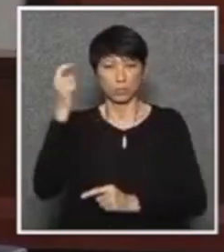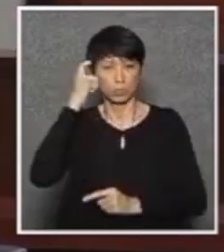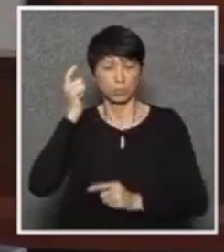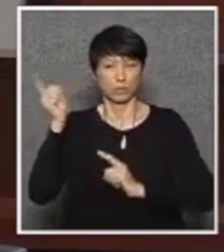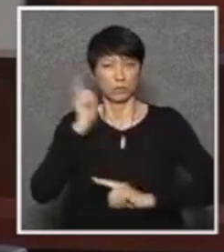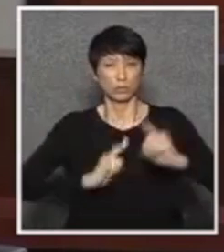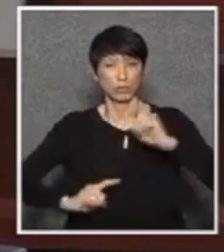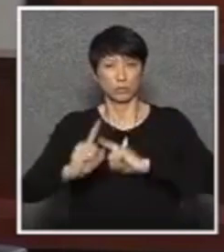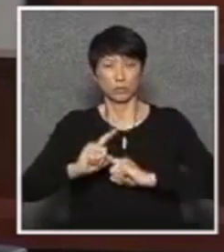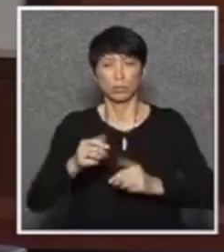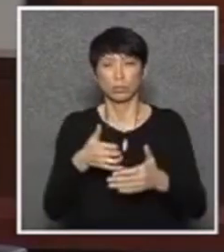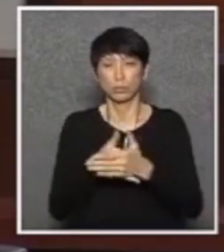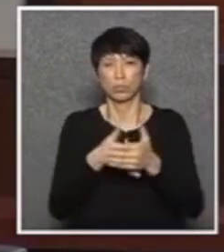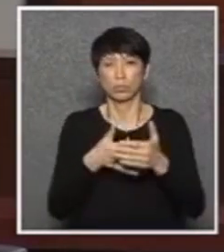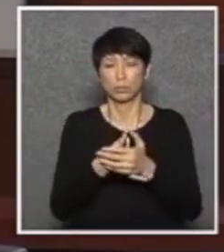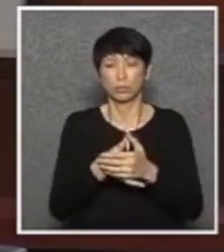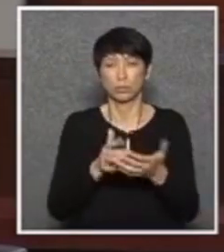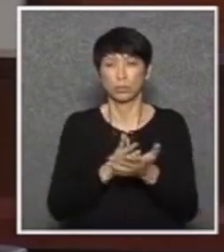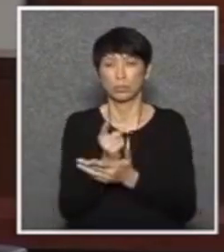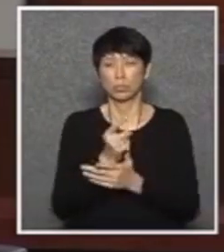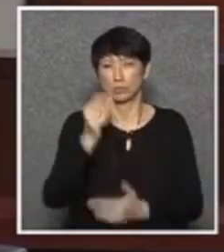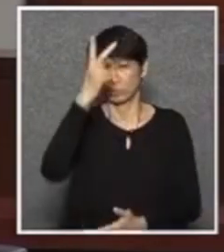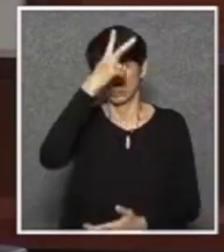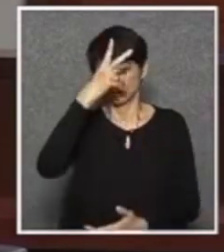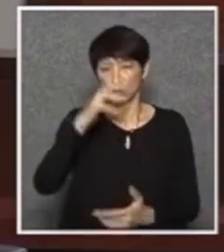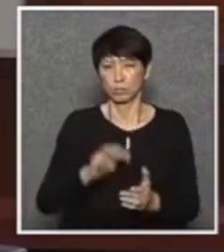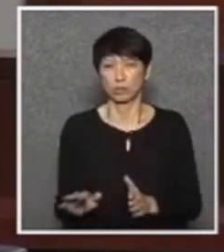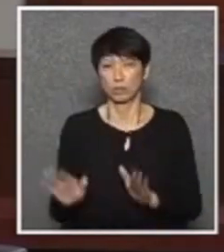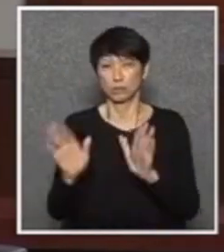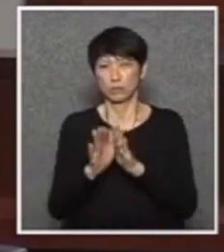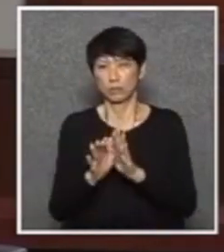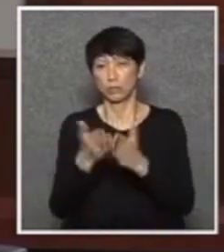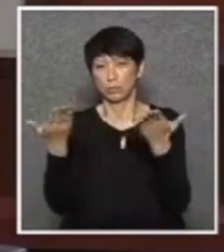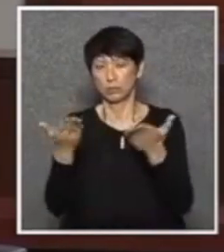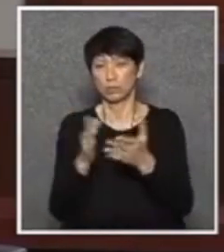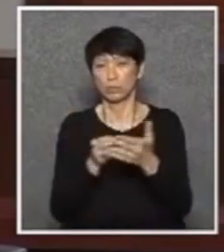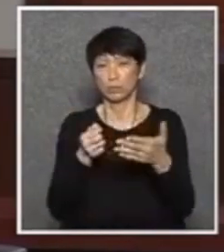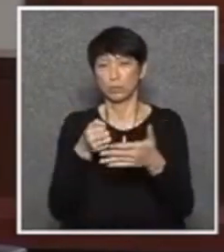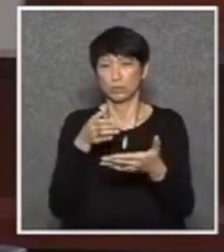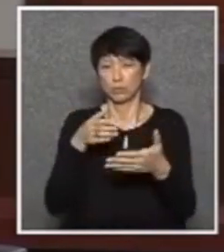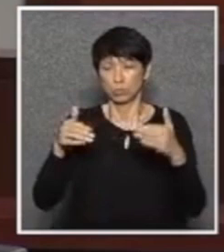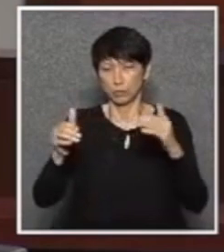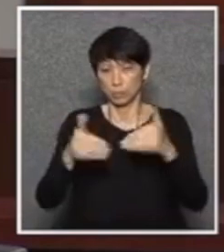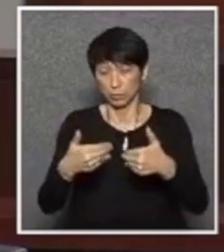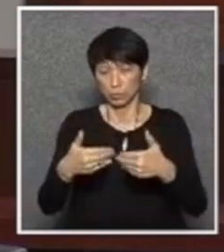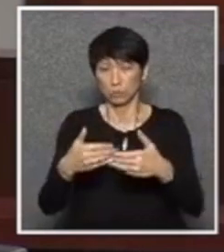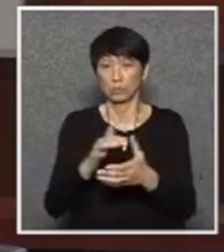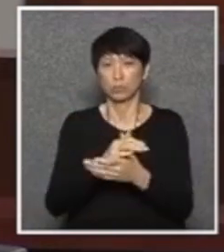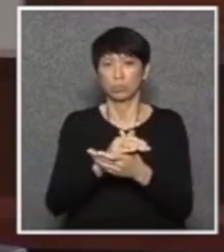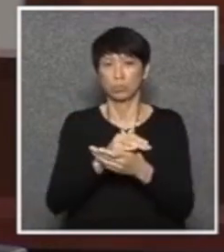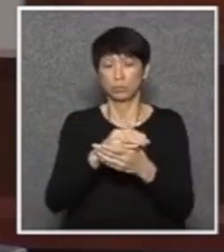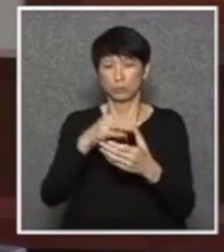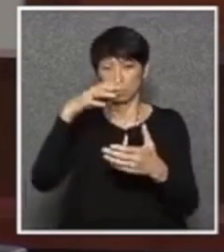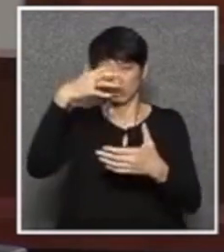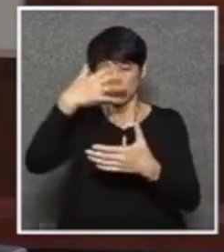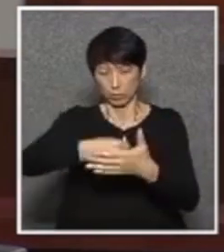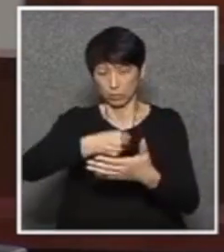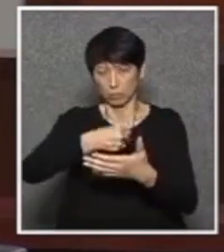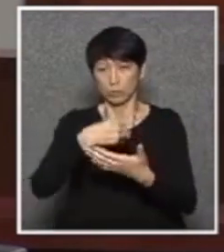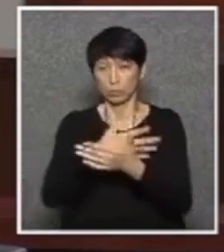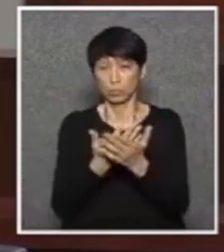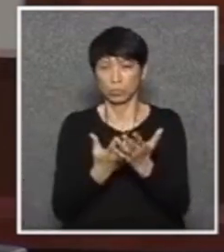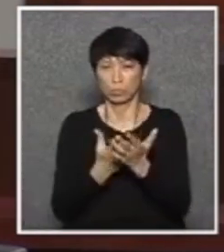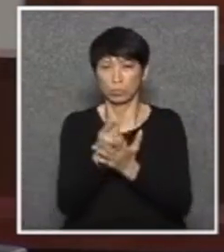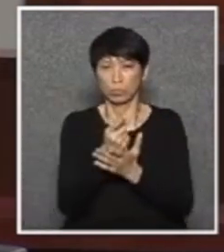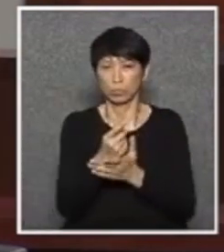是要阻止專權政府打開侵害社會利益的缺口，更加是要阻止專權